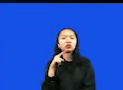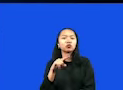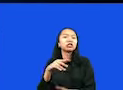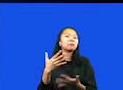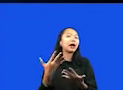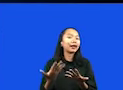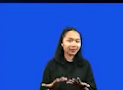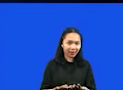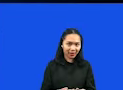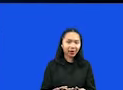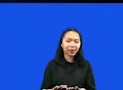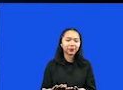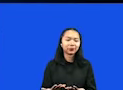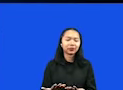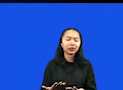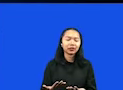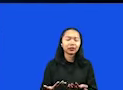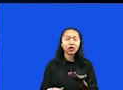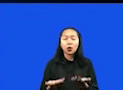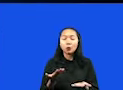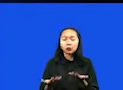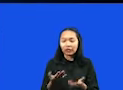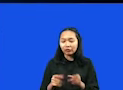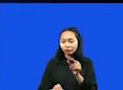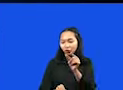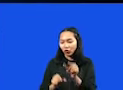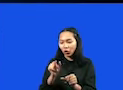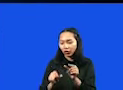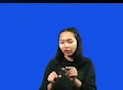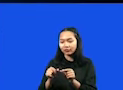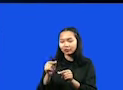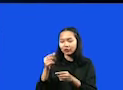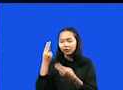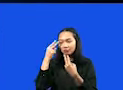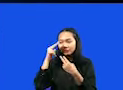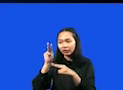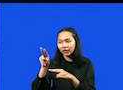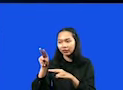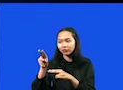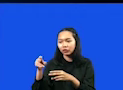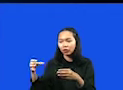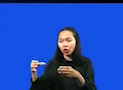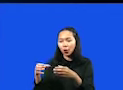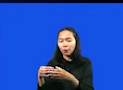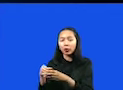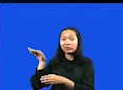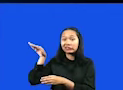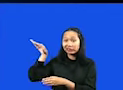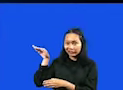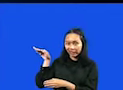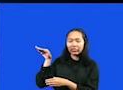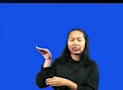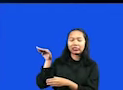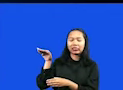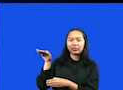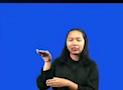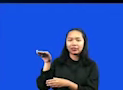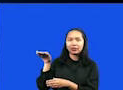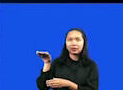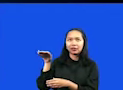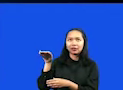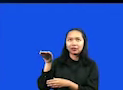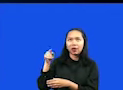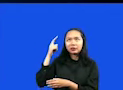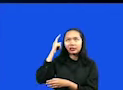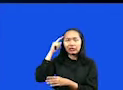muda generasi Z ini e kritis jangan sampai mereka itu bertanya